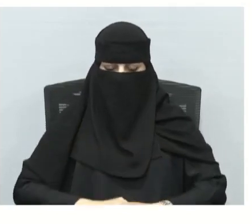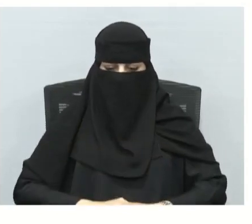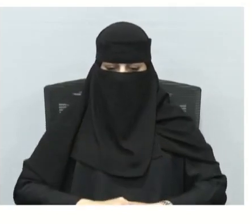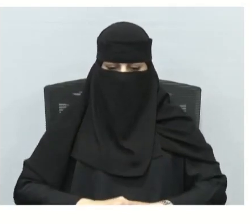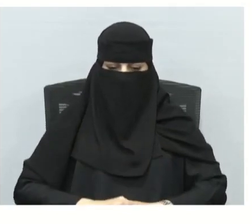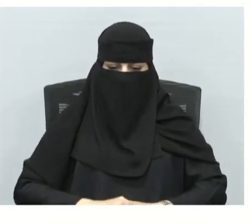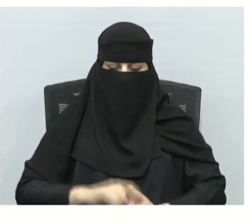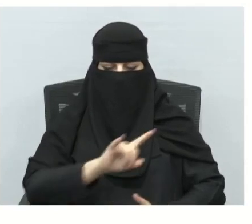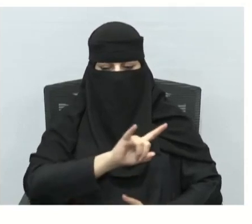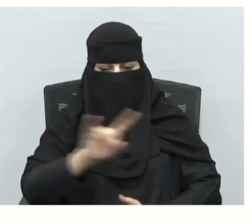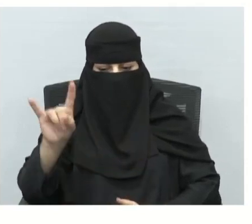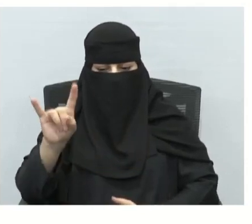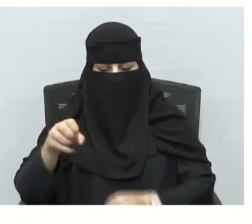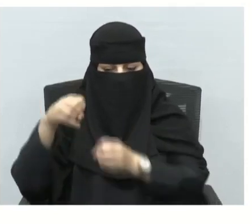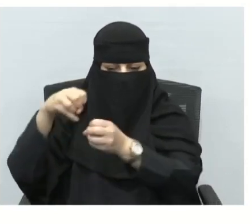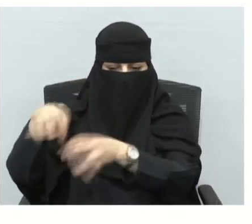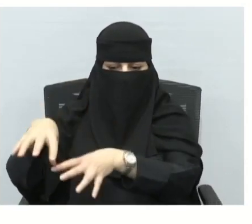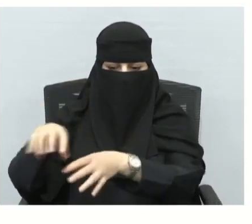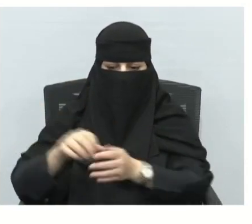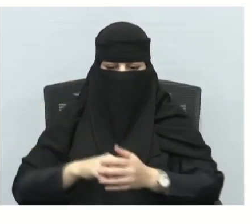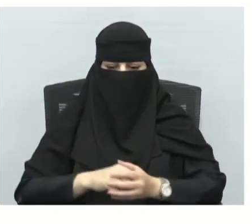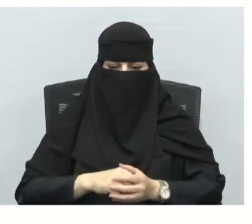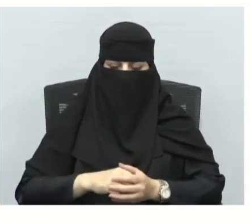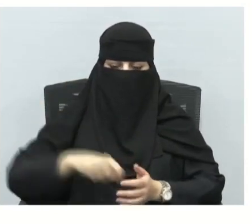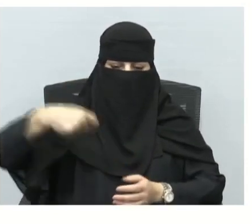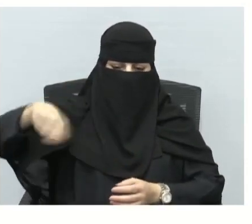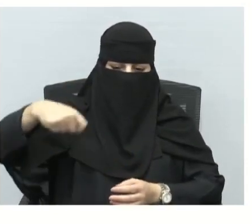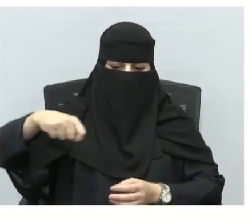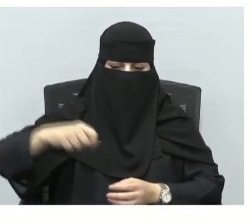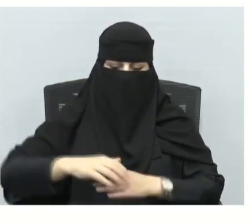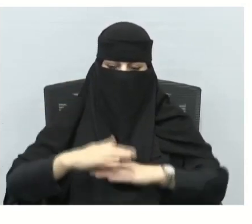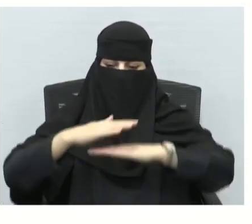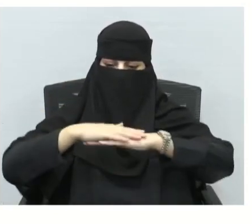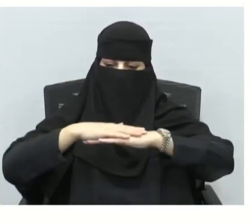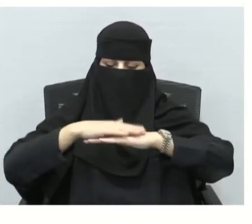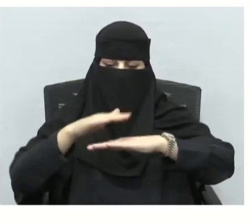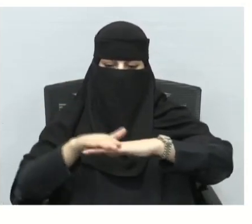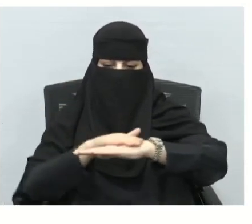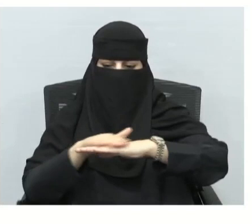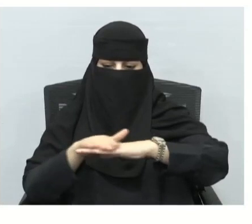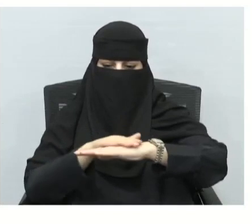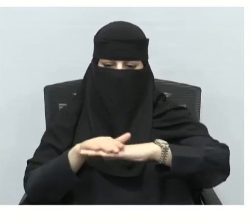الواني ولا ارمي الورق على